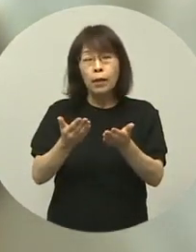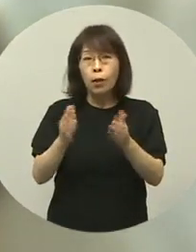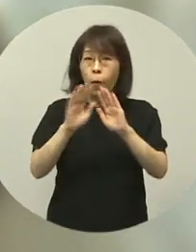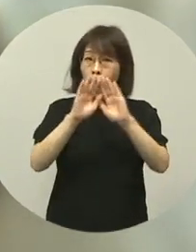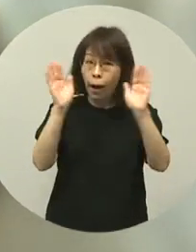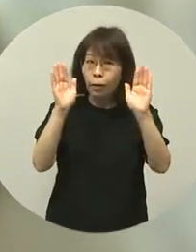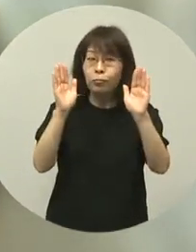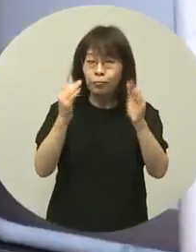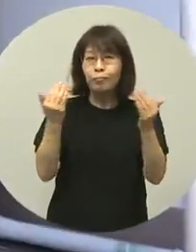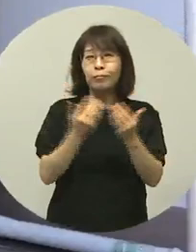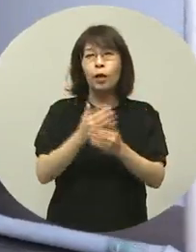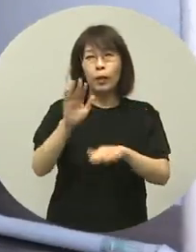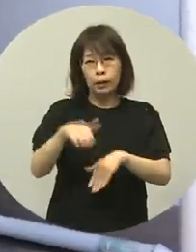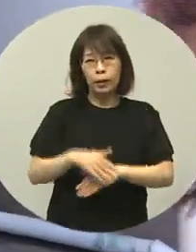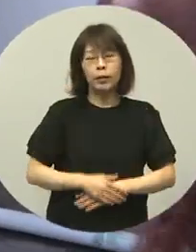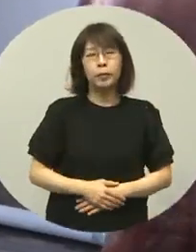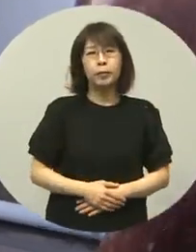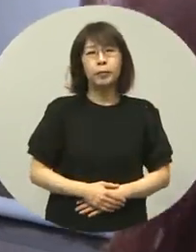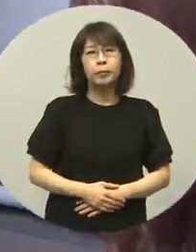した。